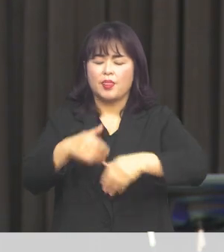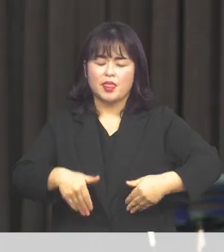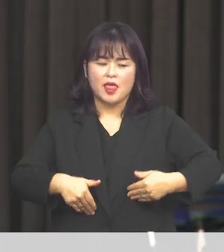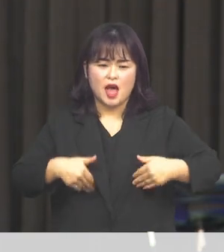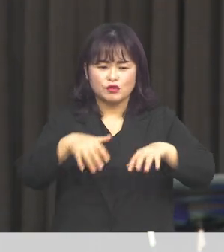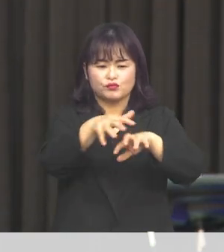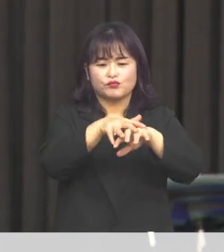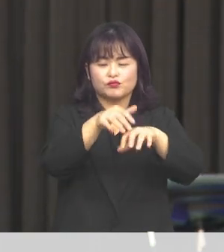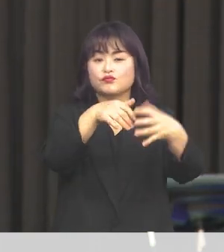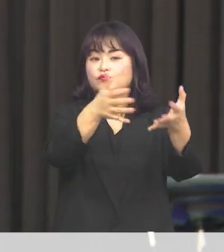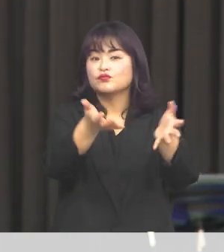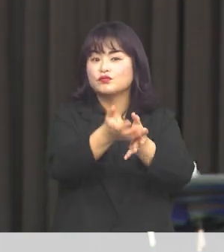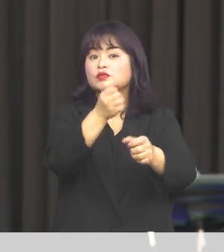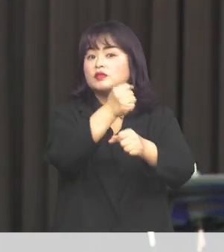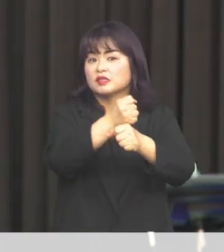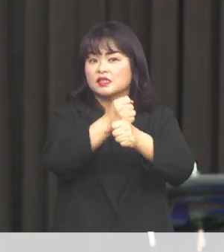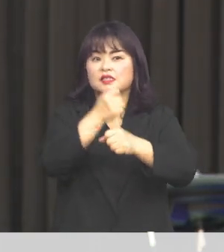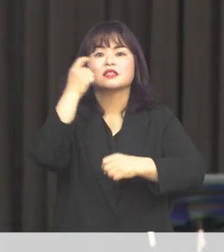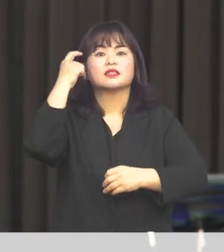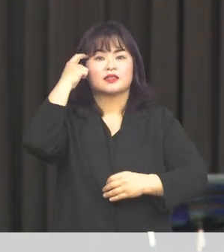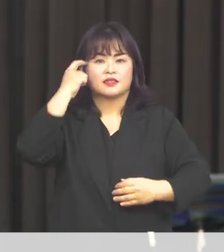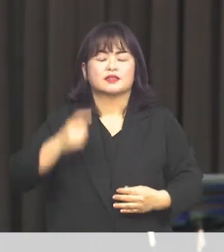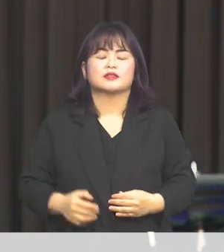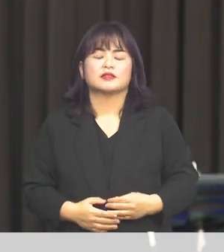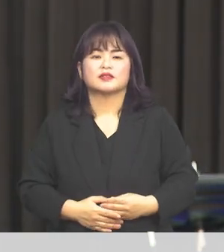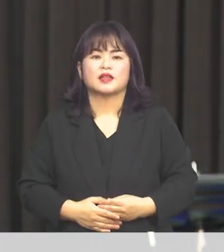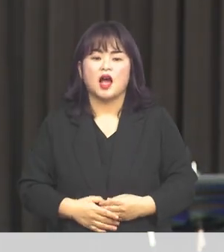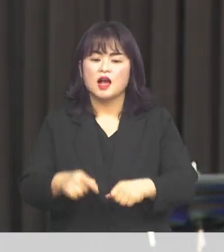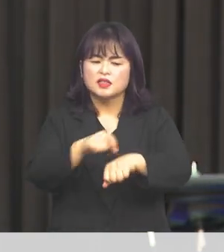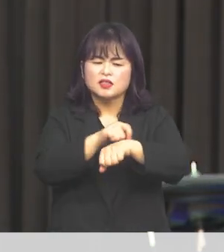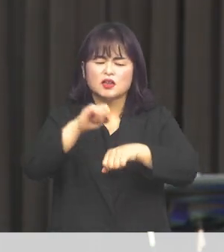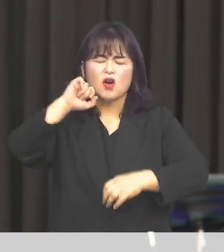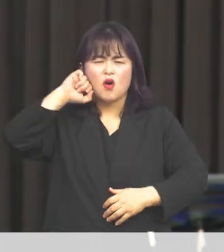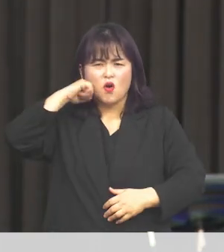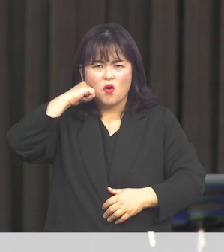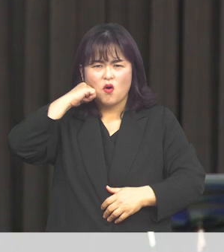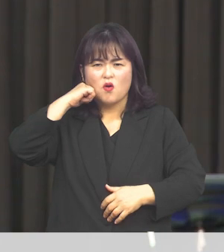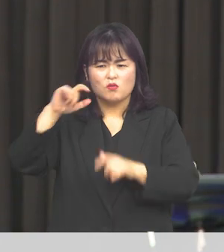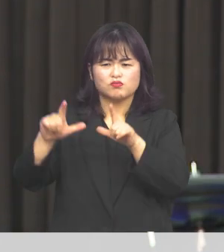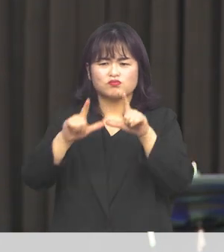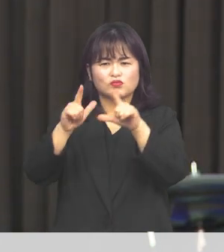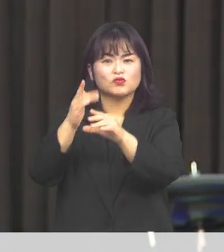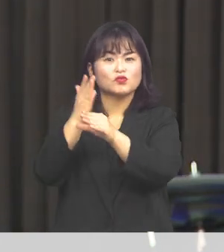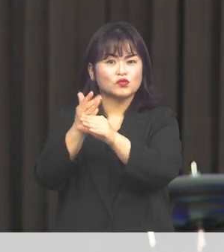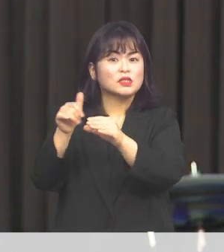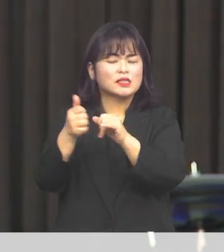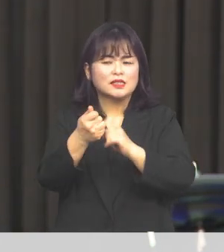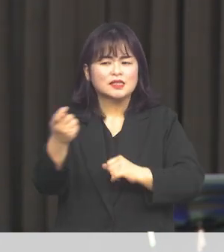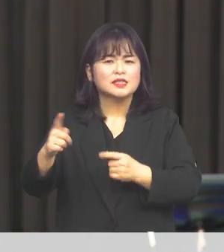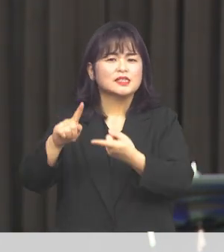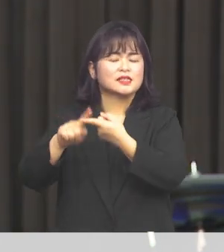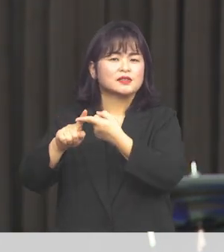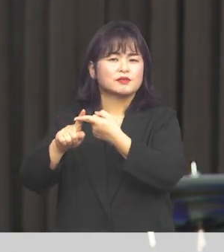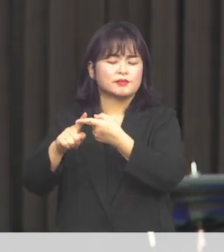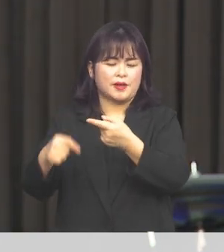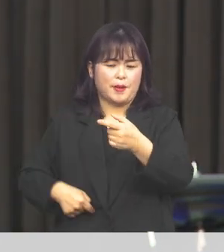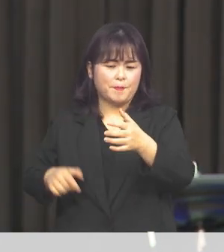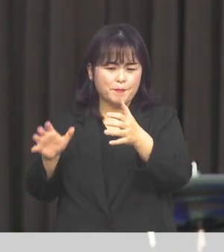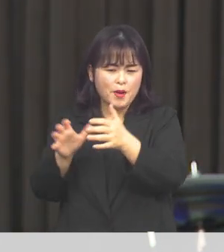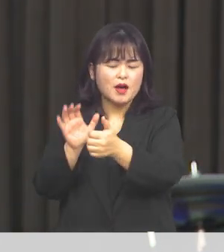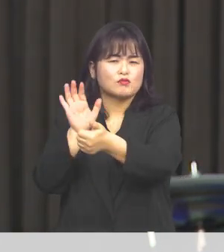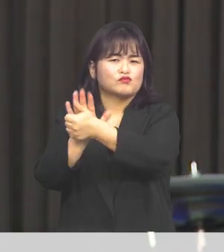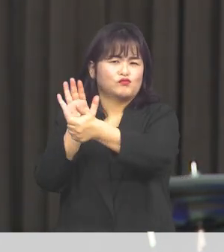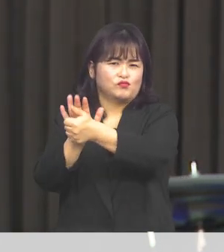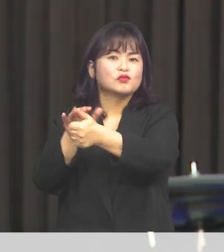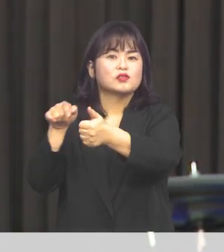따뜻한 생활 공동체 만드는 거라고 생각을 하고 특히 어려운 환경에 계신 분들 힘을 모아서